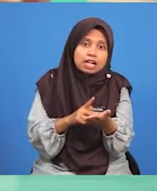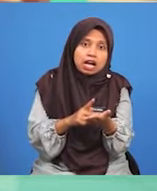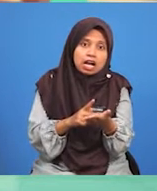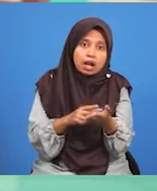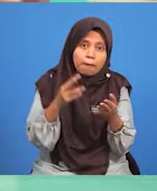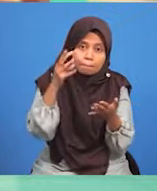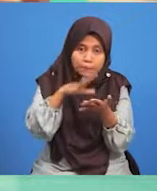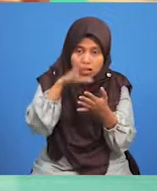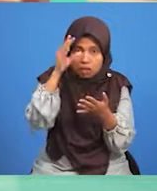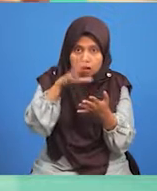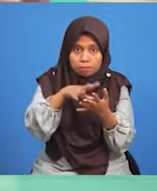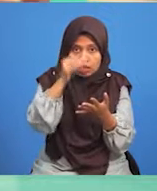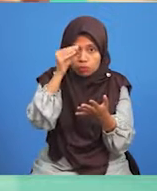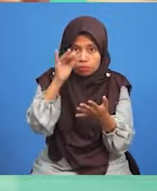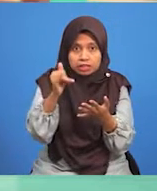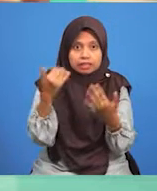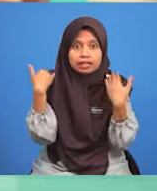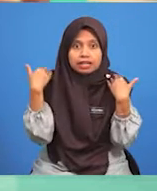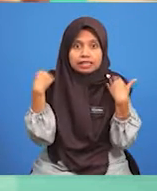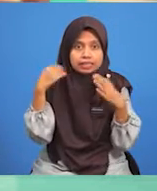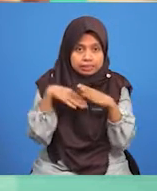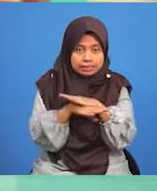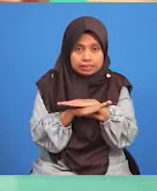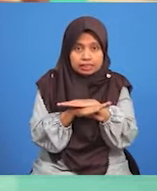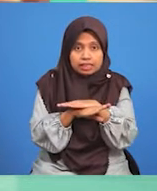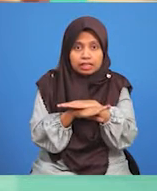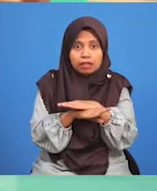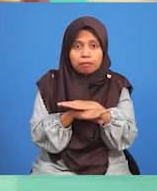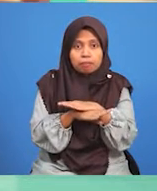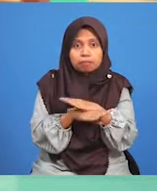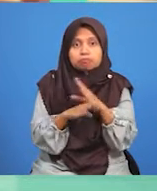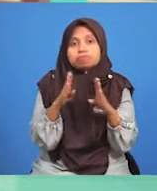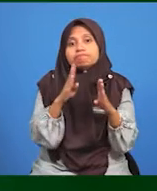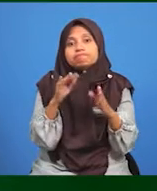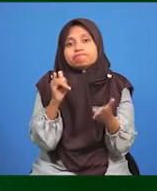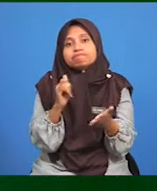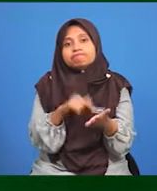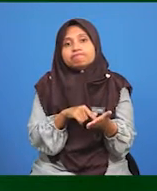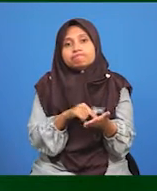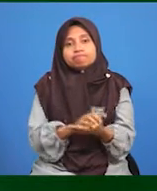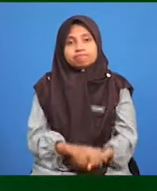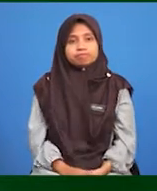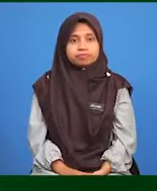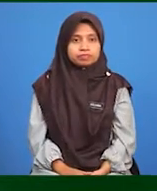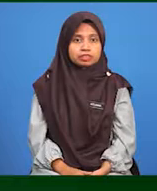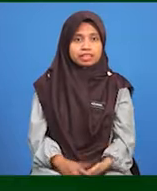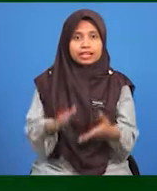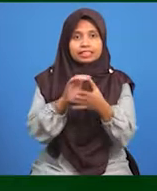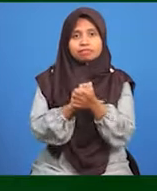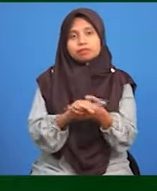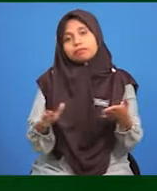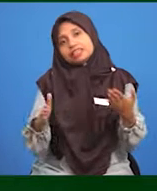maklumat yang terdapat dalam teks perbualan ini Hai selamat pagi